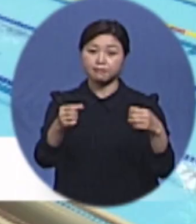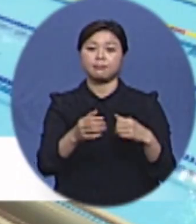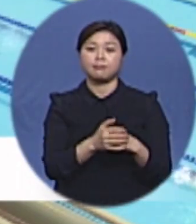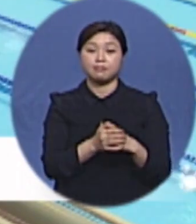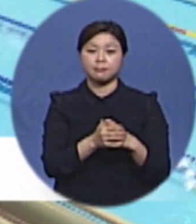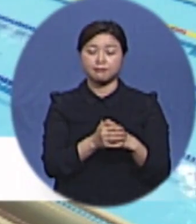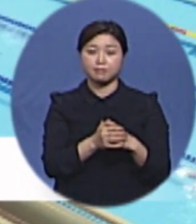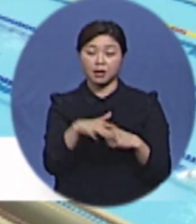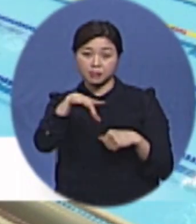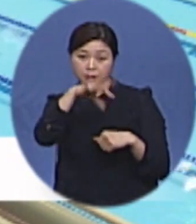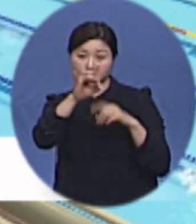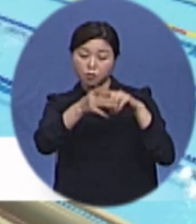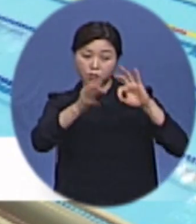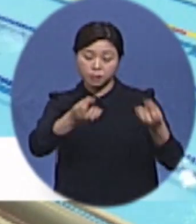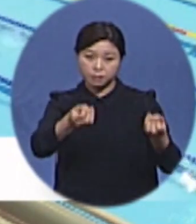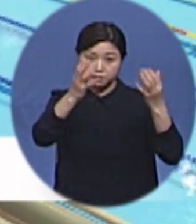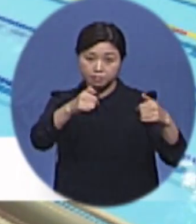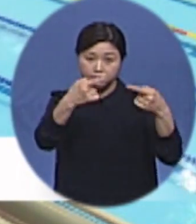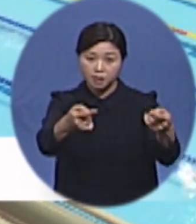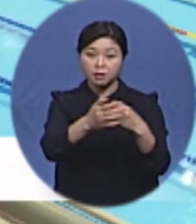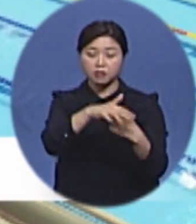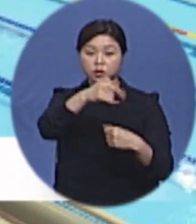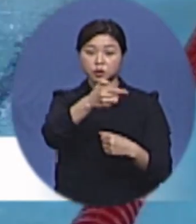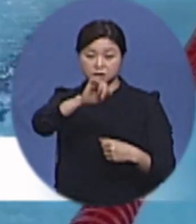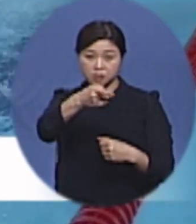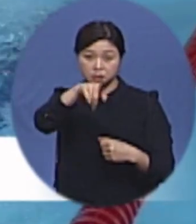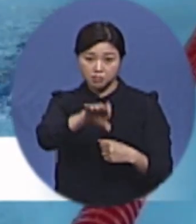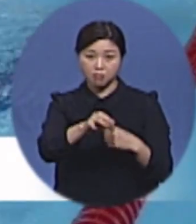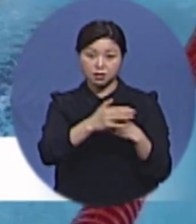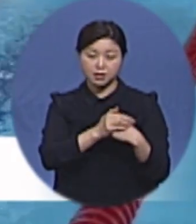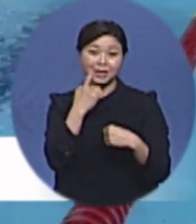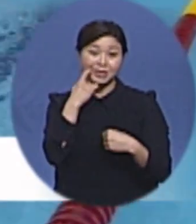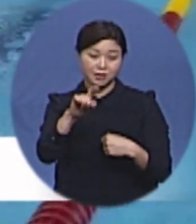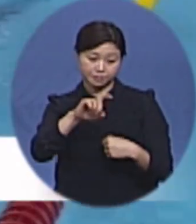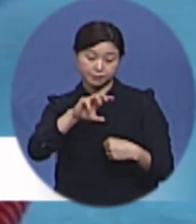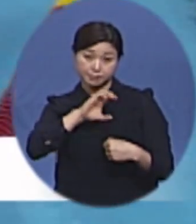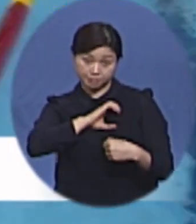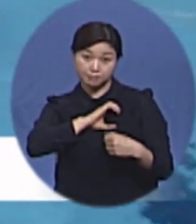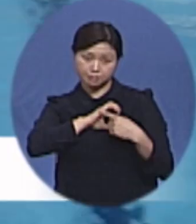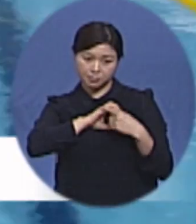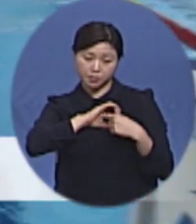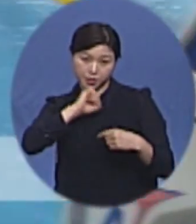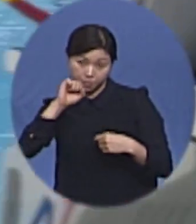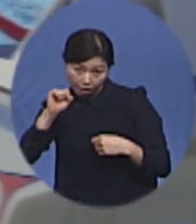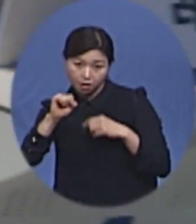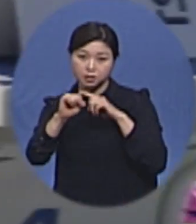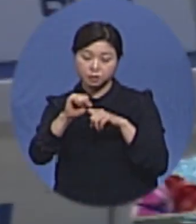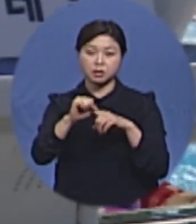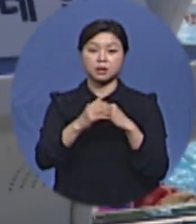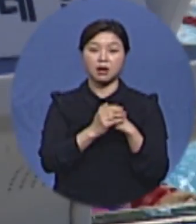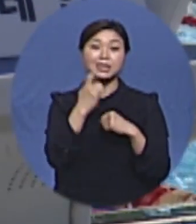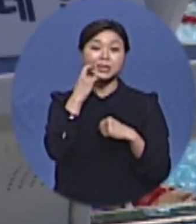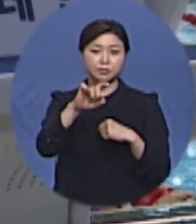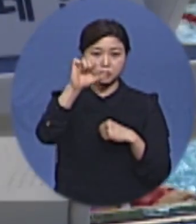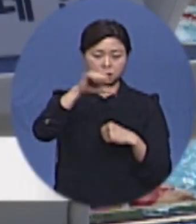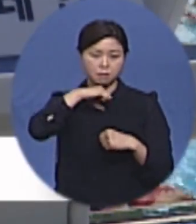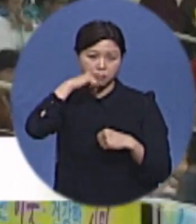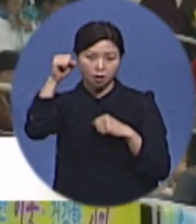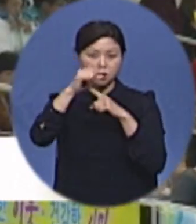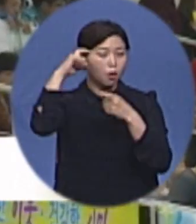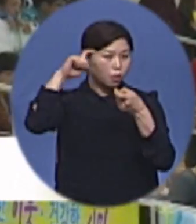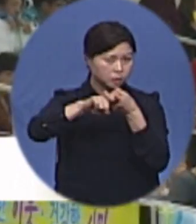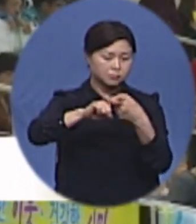처음 올라 3관왕을 차지했던 수영 조기성 선수는 전국체전에서 5관왕을 기록하며 저력을 과시했고 선수라는